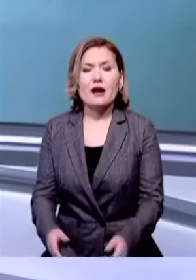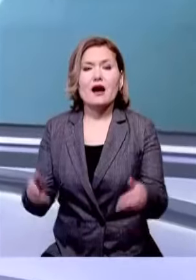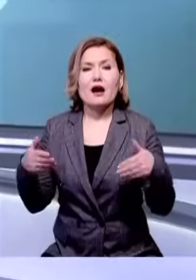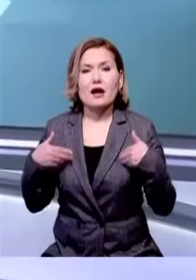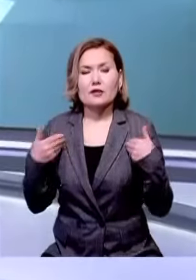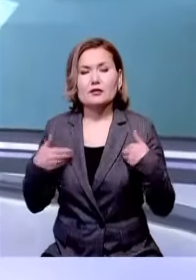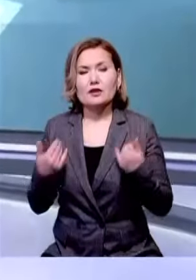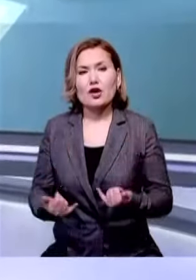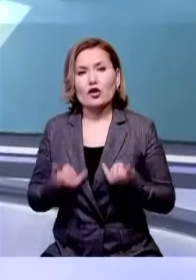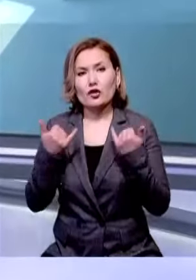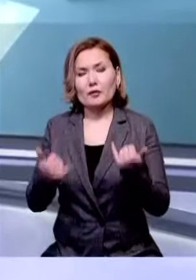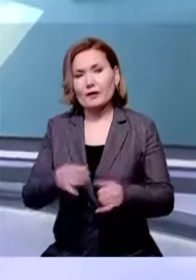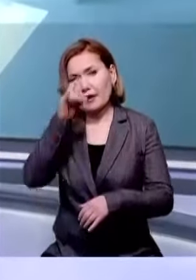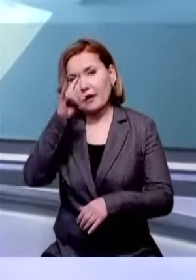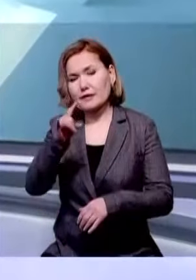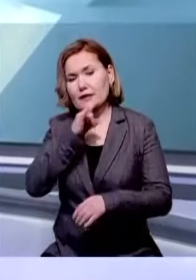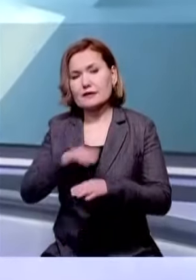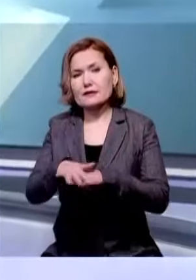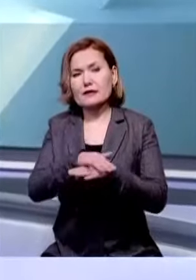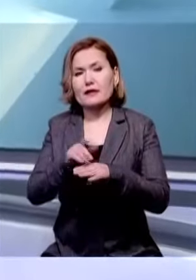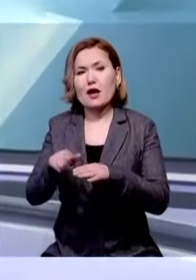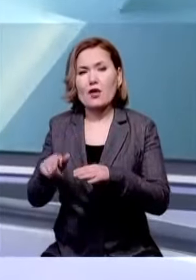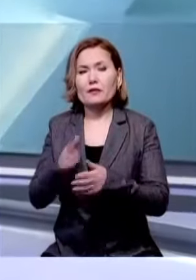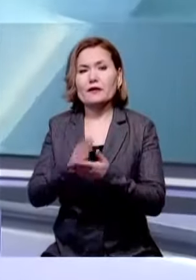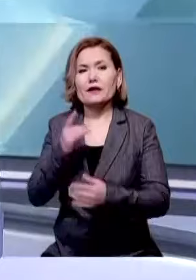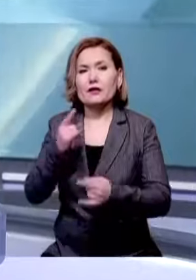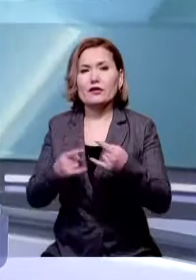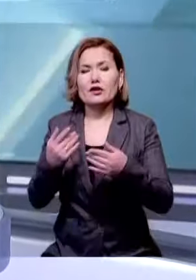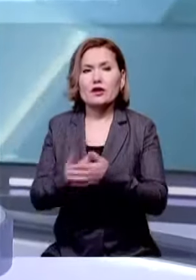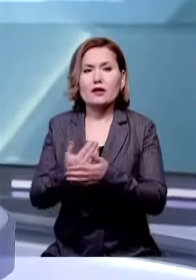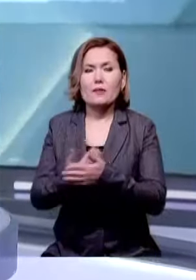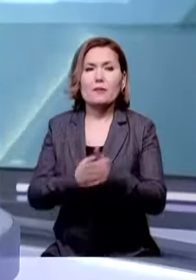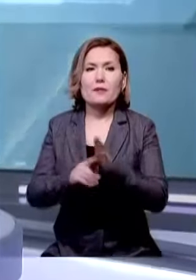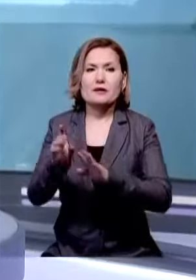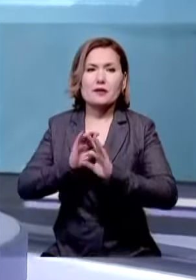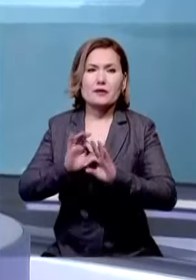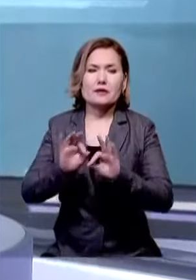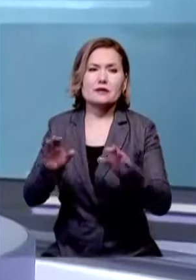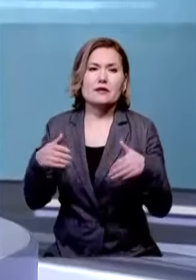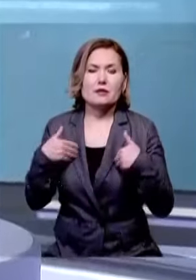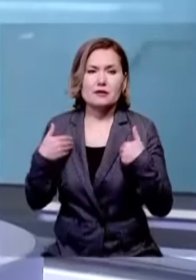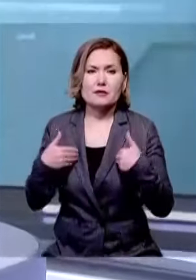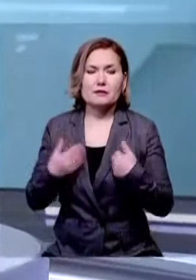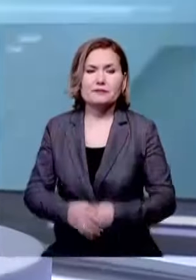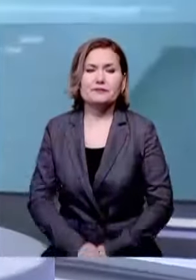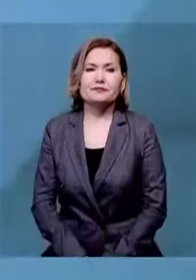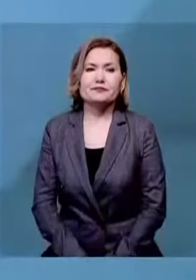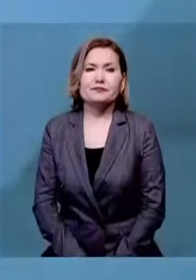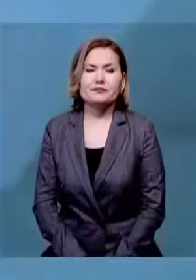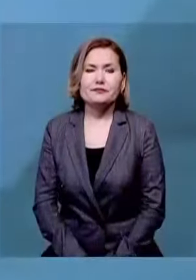Армысыз көрермен, эфирде 24 кезет арнасының жаңалықтары жарияша. Мен Алия Шермағанбет, сурда отармада Самал Жантемір.